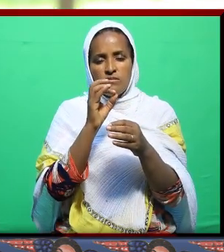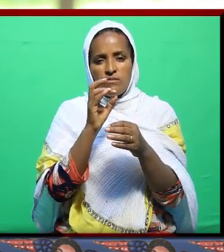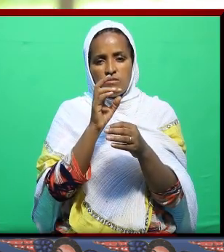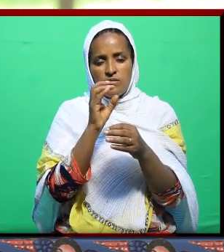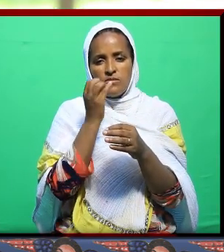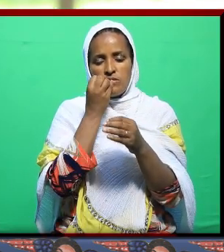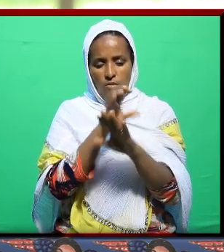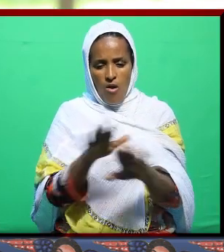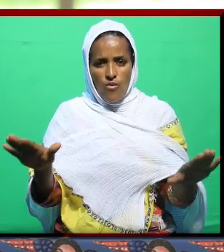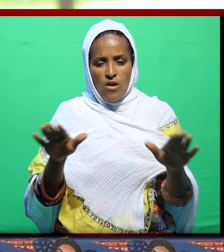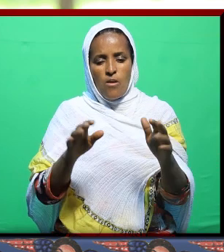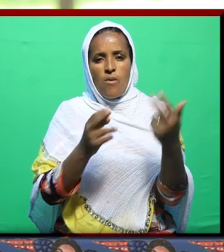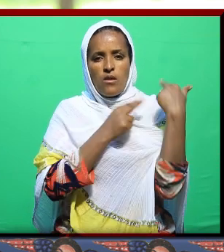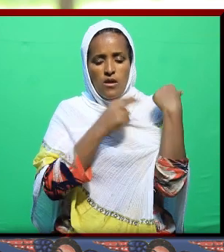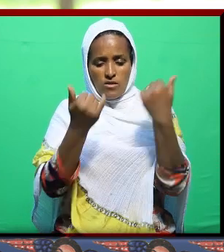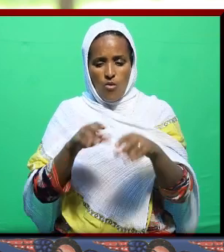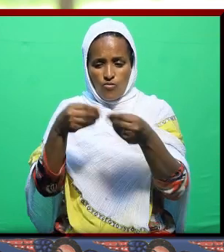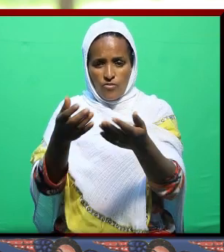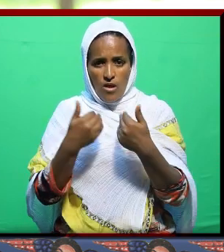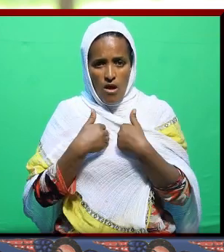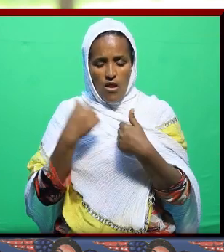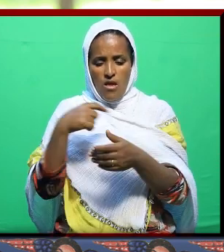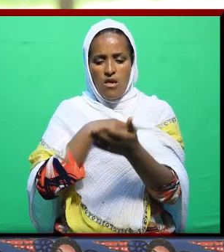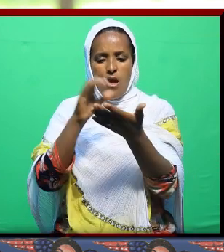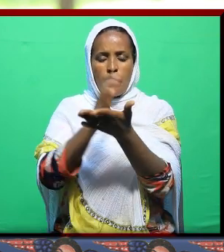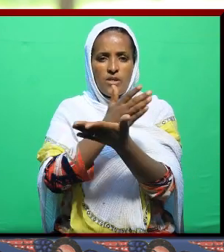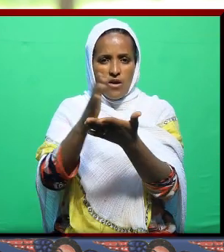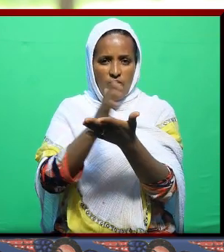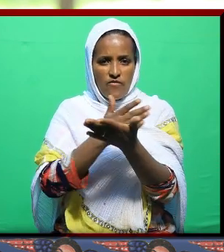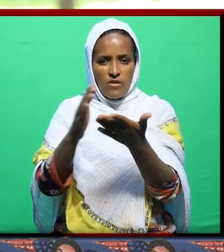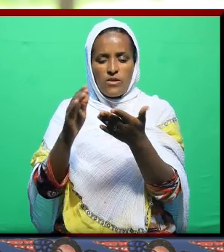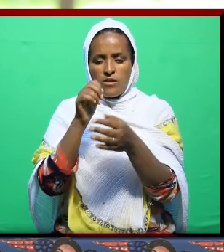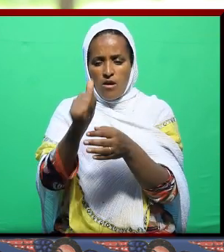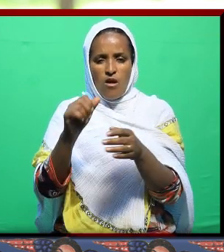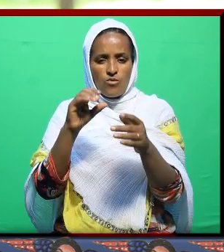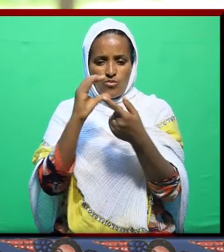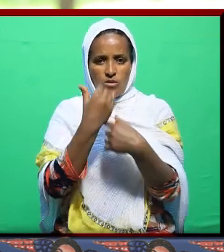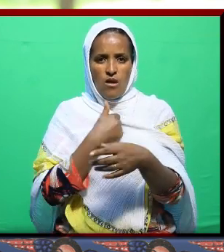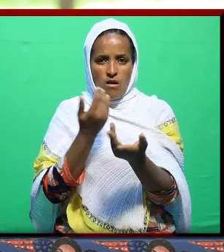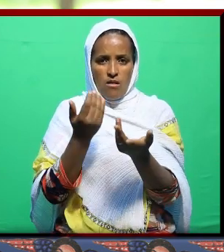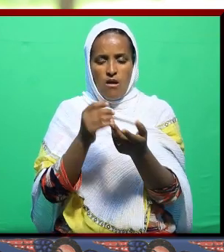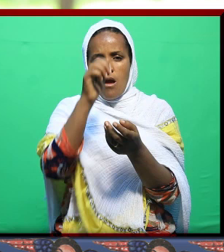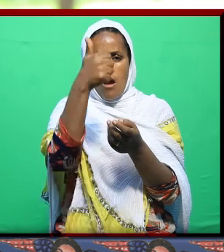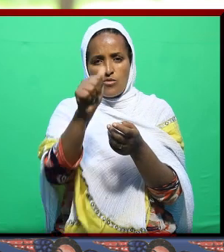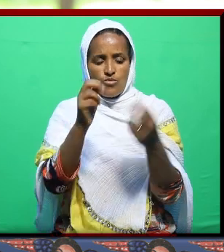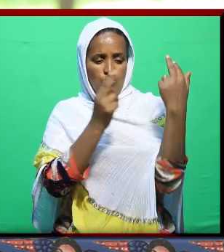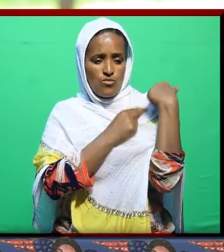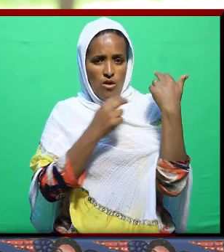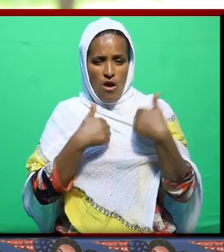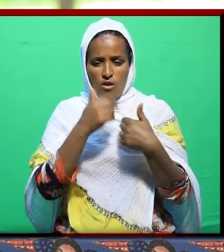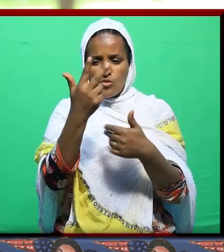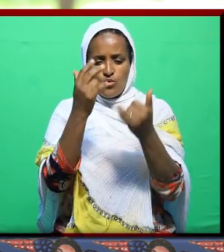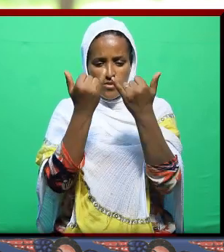ጽማዌ ከማርጋታ ሁድ ሲሰጡ ምን ከፋፈልበት መልኩ አሉ። በሶስት ይከፈላሉ። አስሩ ማርጋት